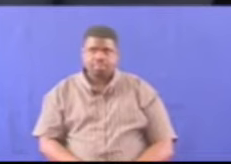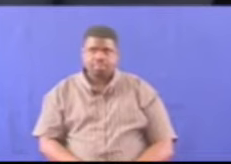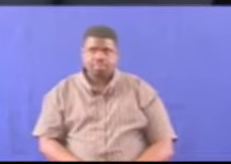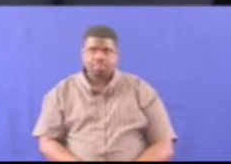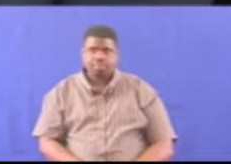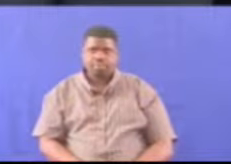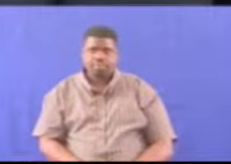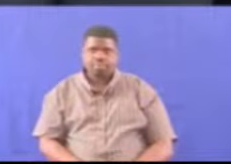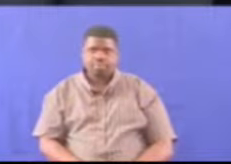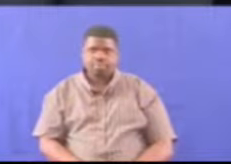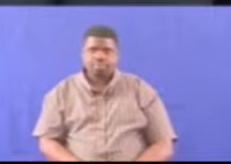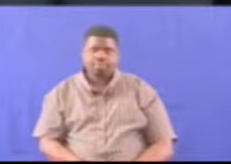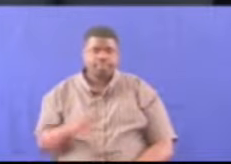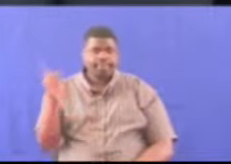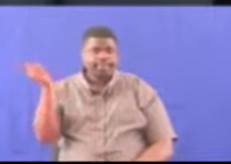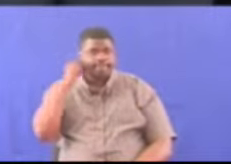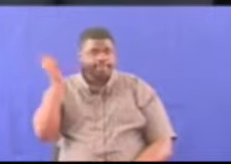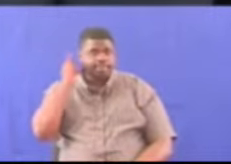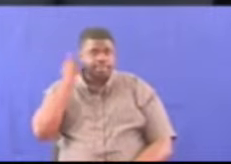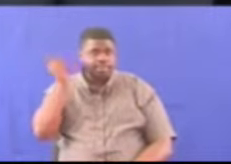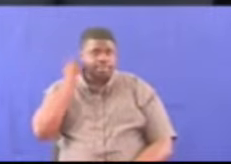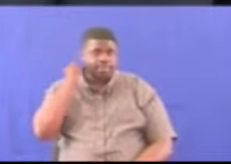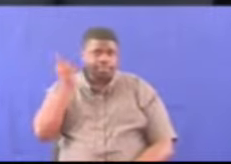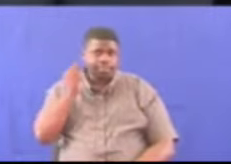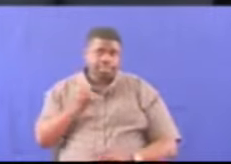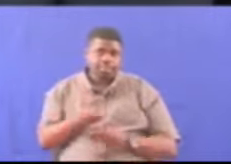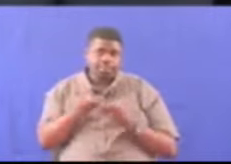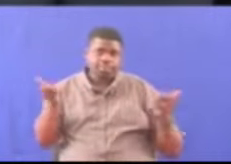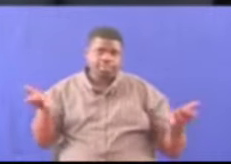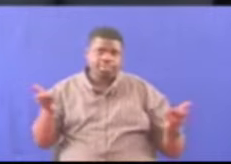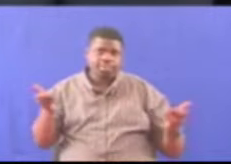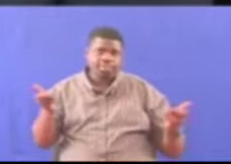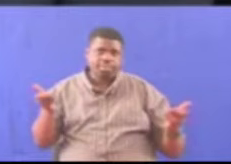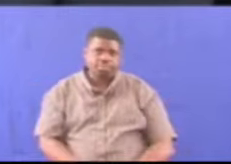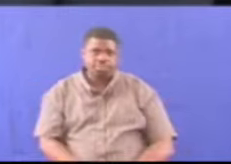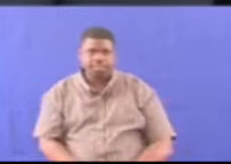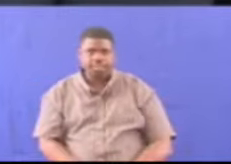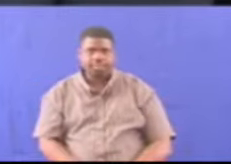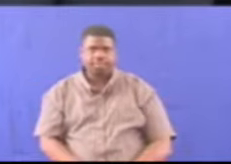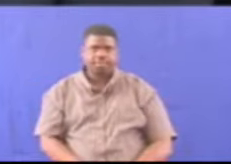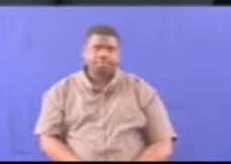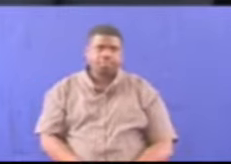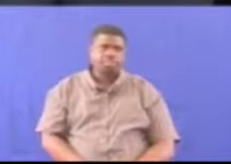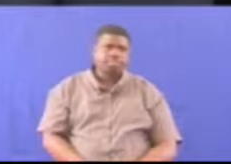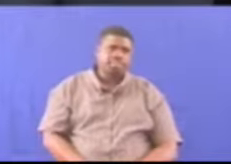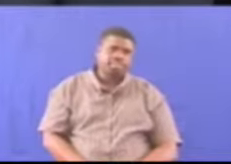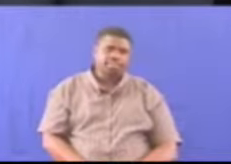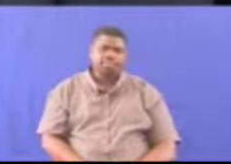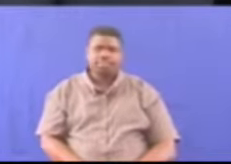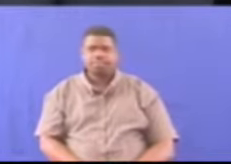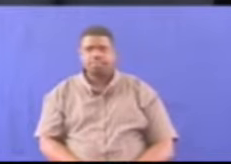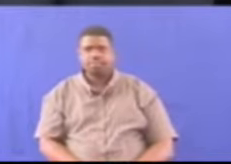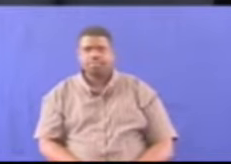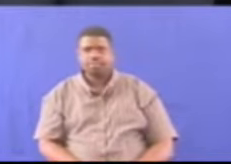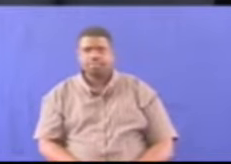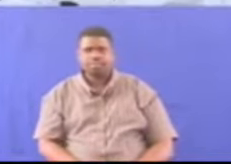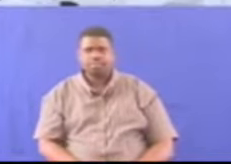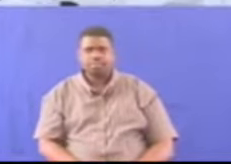asante. Suri, asante. Nashukuru sana. Mheshimiwa Rais wa IPU, Mheshimiwa Waziri